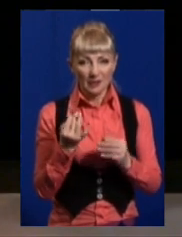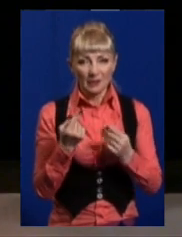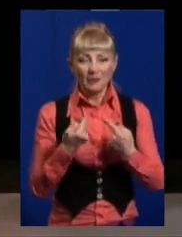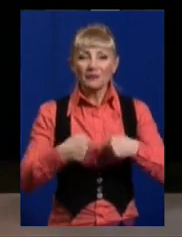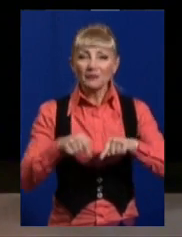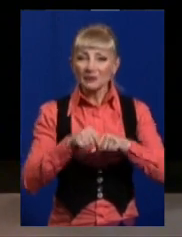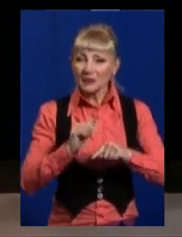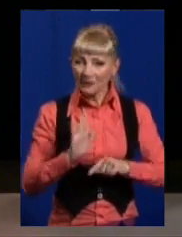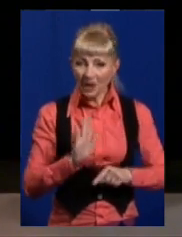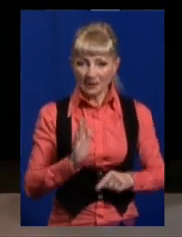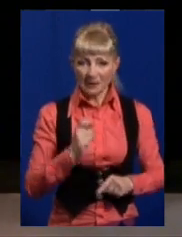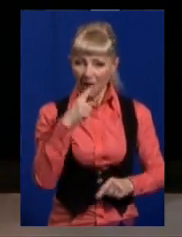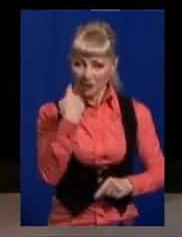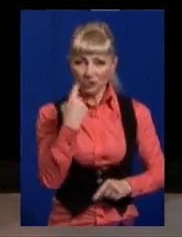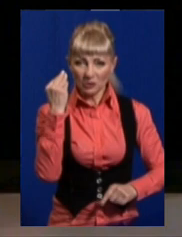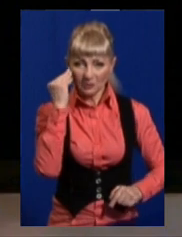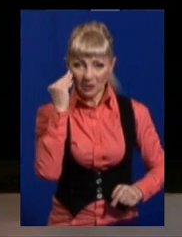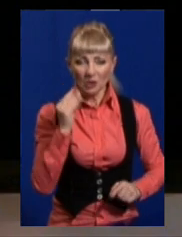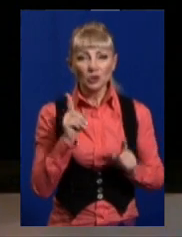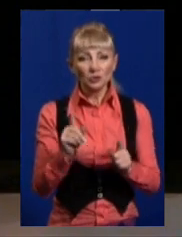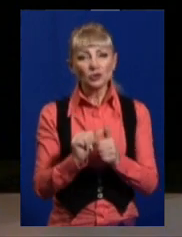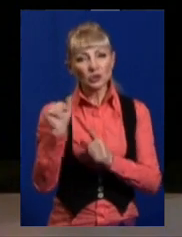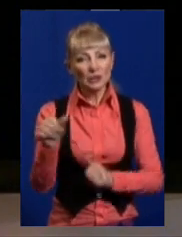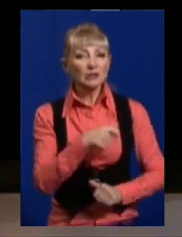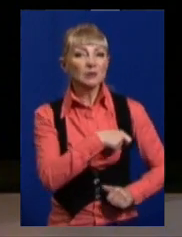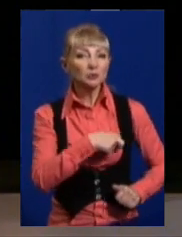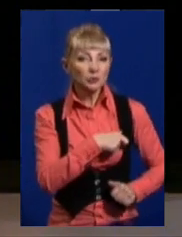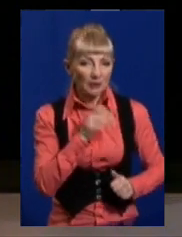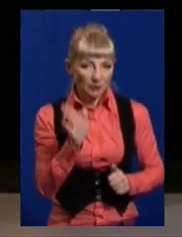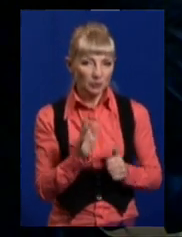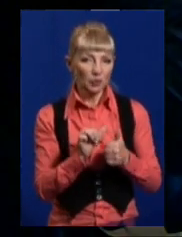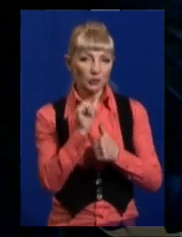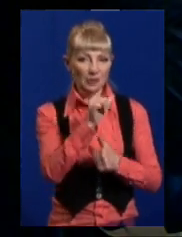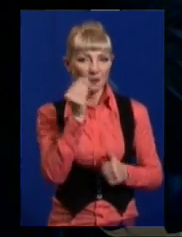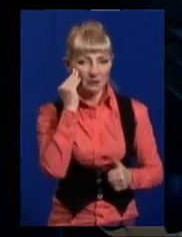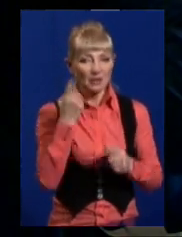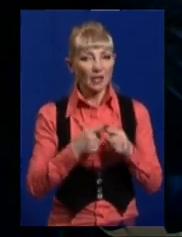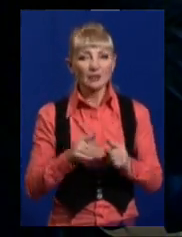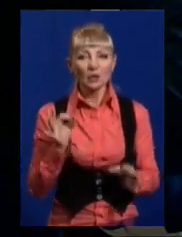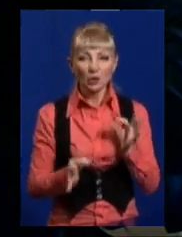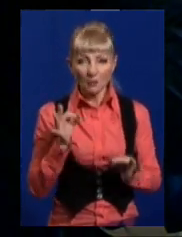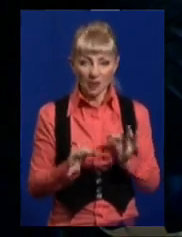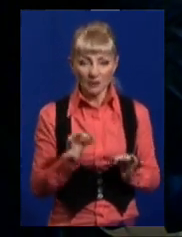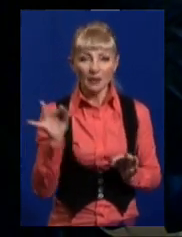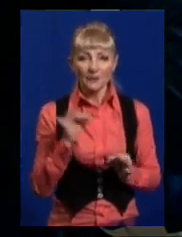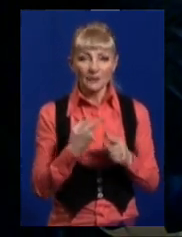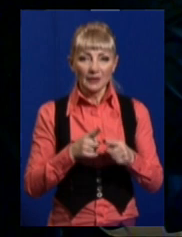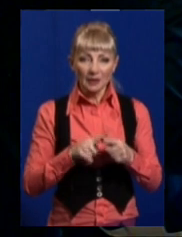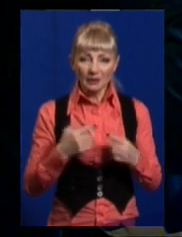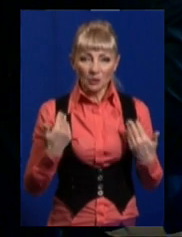фракції будуть окремі позиції, то те, що у окремих депутатів будуть окремі позиції, це цілком нормально. І, в принципі, це вже